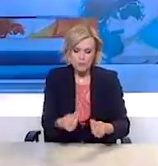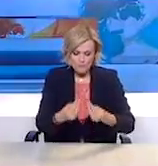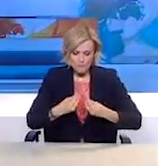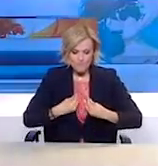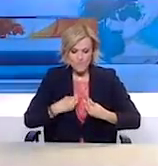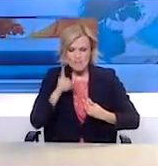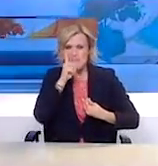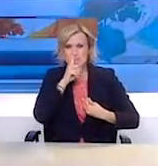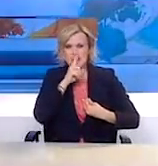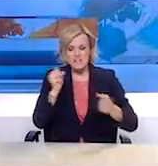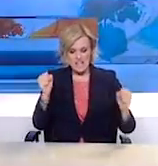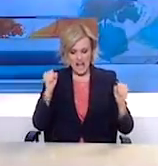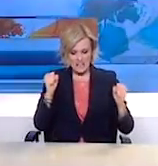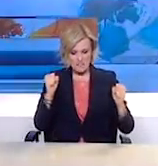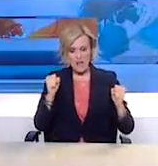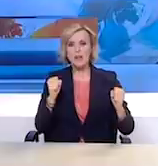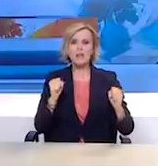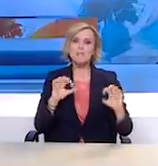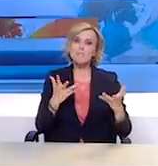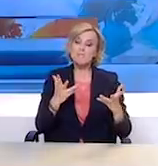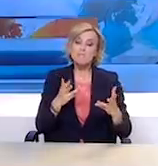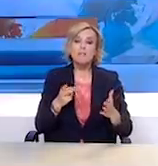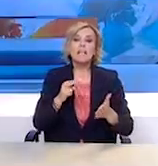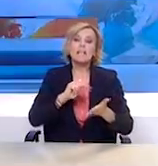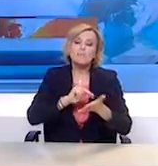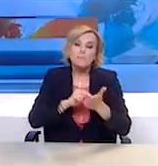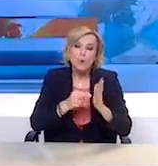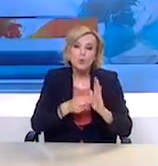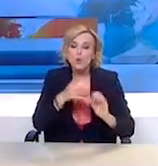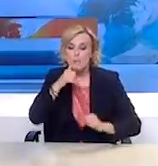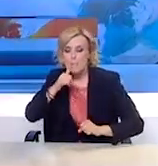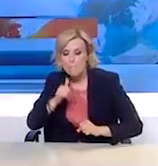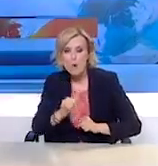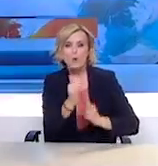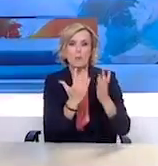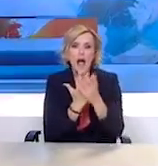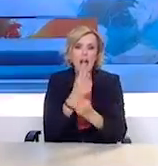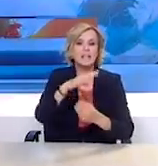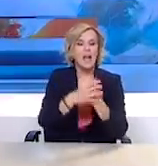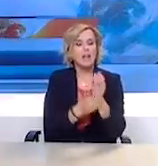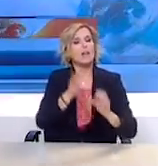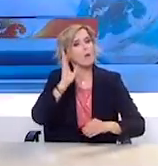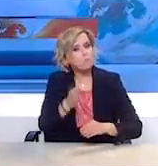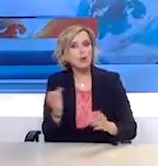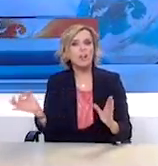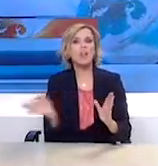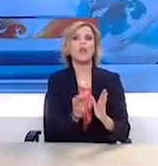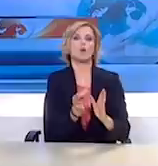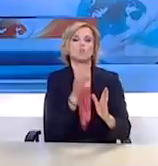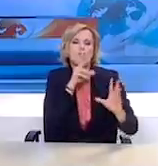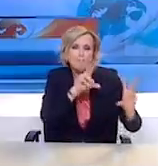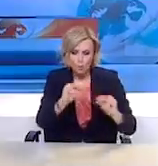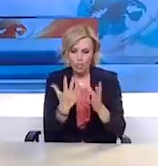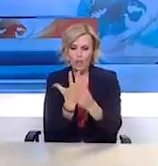και οδηγεί στη χρήση τους πέρα από την προβλεπόμενη μόνο χρήση τους. Ο ιός μπορεί να επιμολύνει τα γάντια με τον ίδιο τρόπο